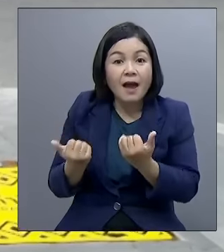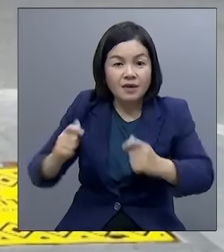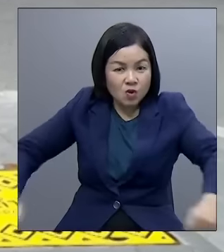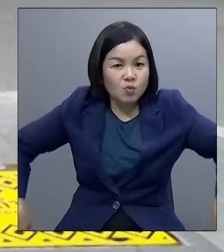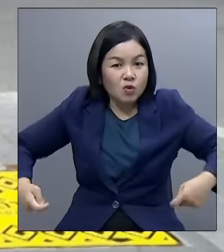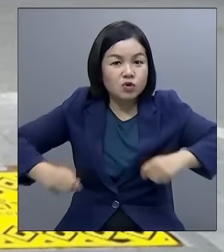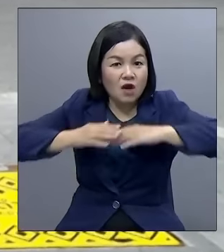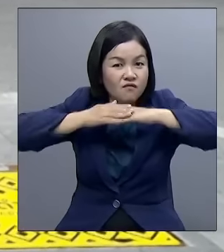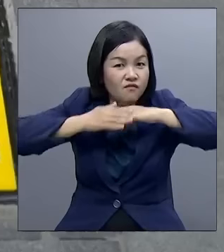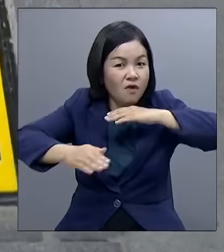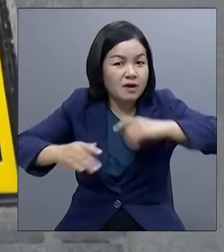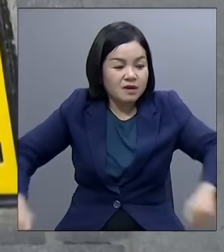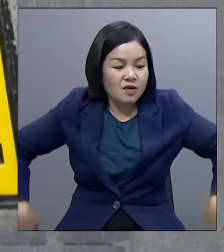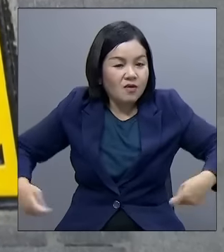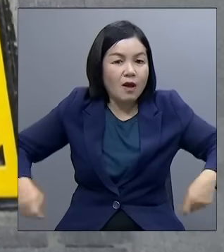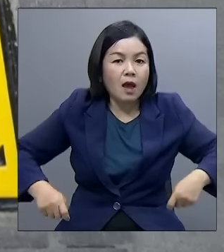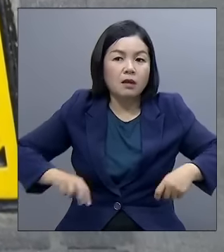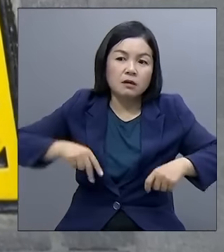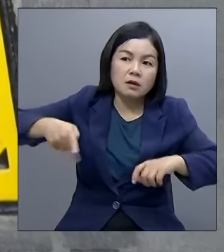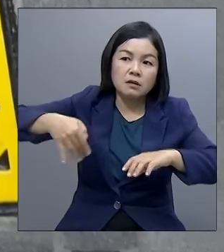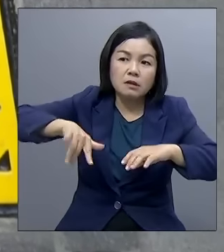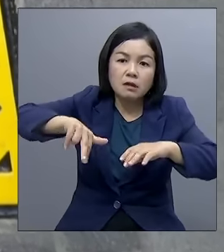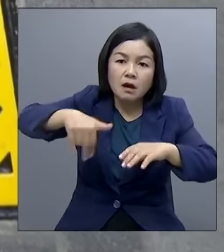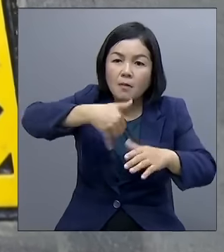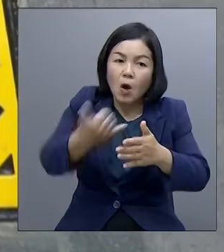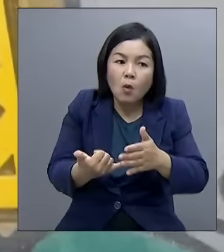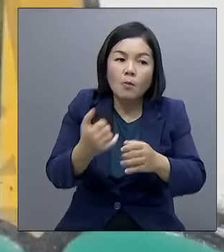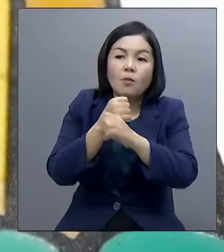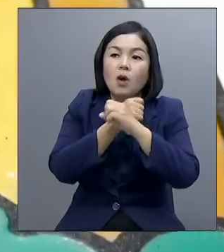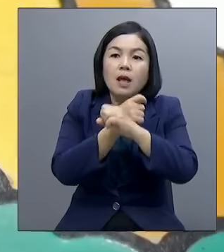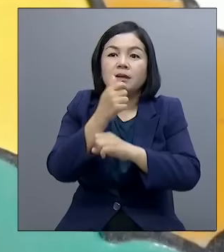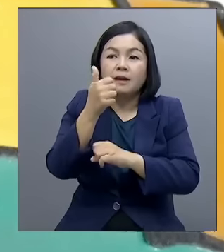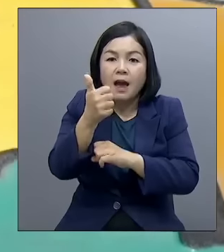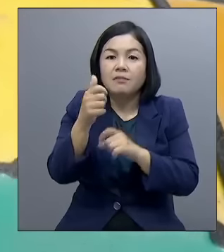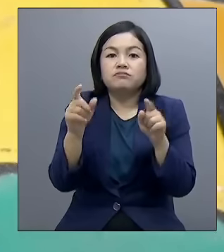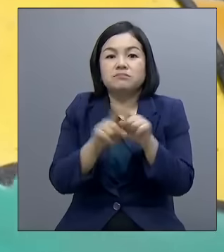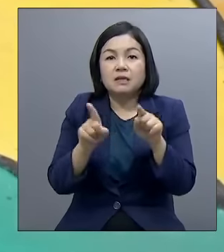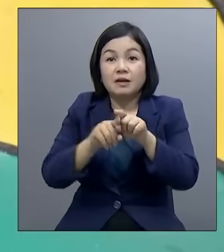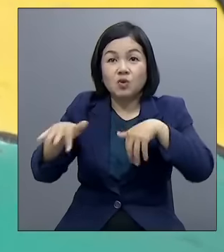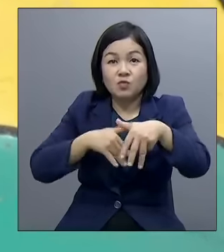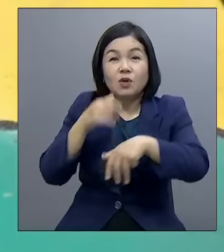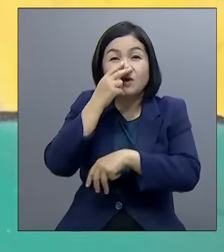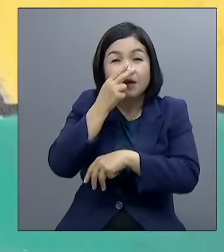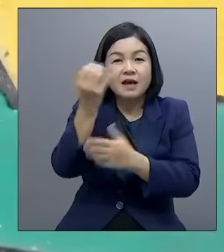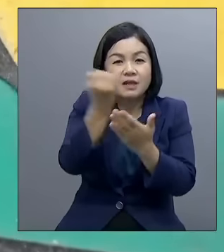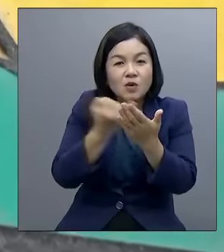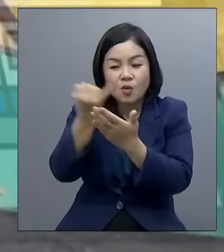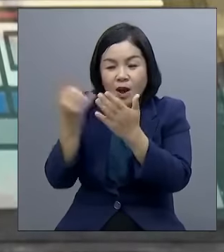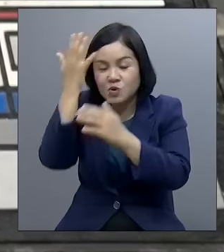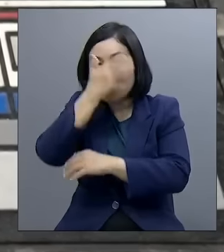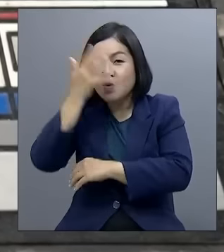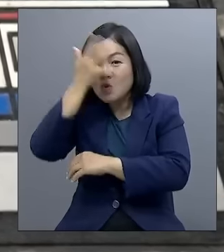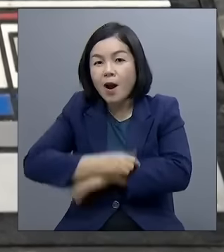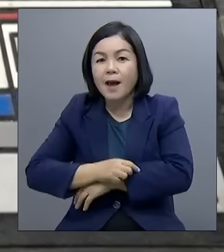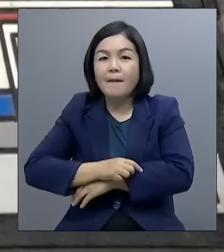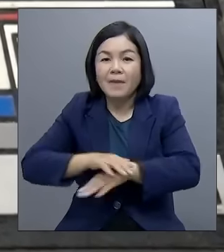ได้สะดวกหลีกเลี่ยงการเดินสะดุดของผู้คนที่เดินผ่านไปมาด้วยเนี่ยค่ะคุณผู้ชมก็จะเห็นนะคะสีสันสดใสเชียวค่ะ